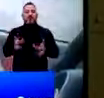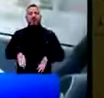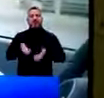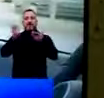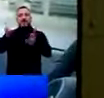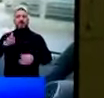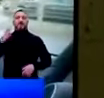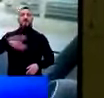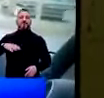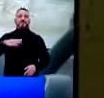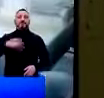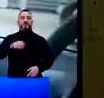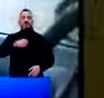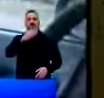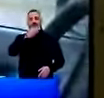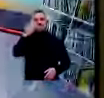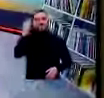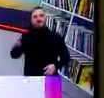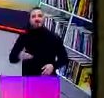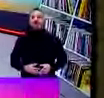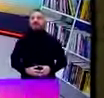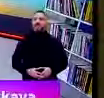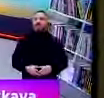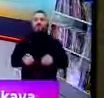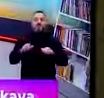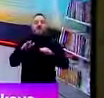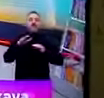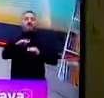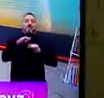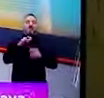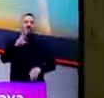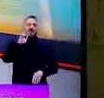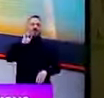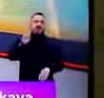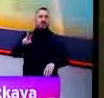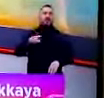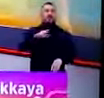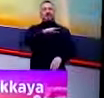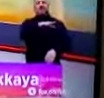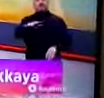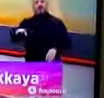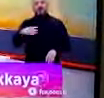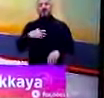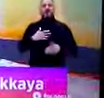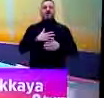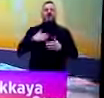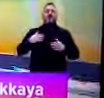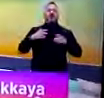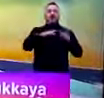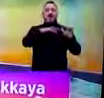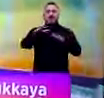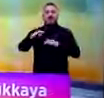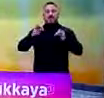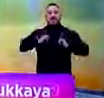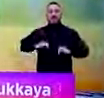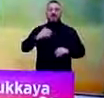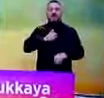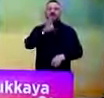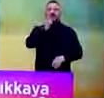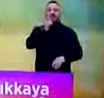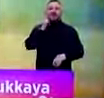Teşekkür yapılması. ediyorum. Sağ Ben teşekkür ediyorum. Trafikte gördük, işaret ettik, sağa çektik, güvenli ve sakin bir yere. Orada